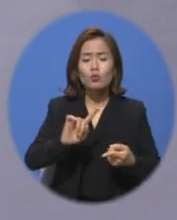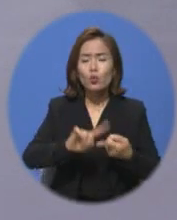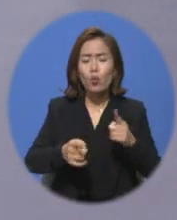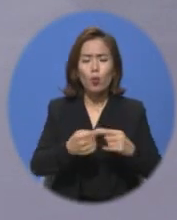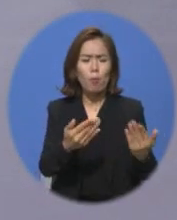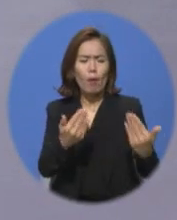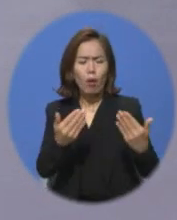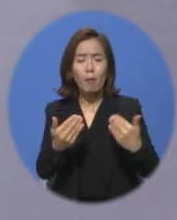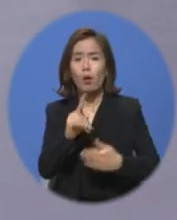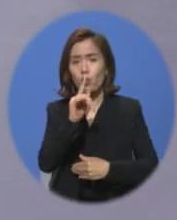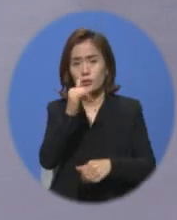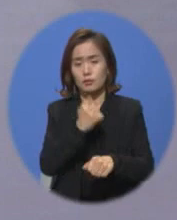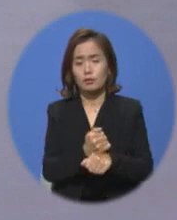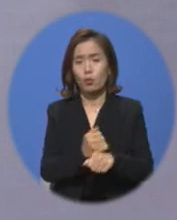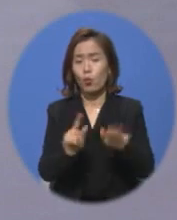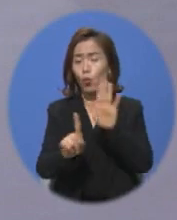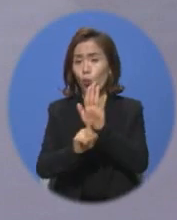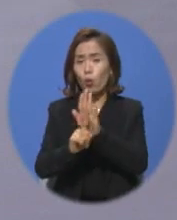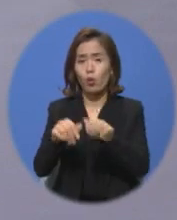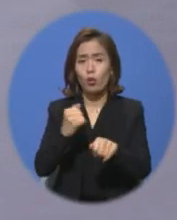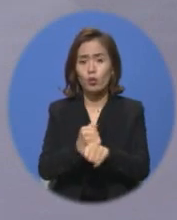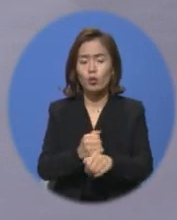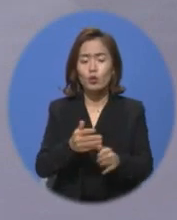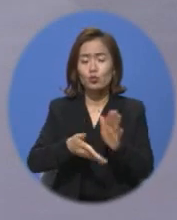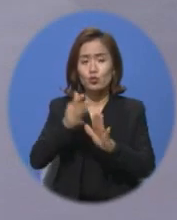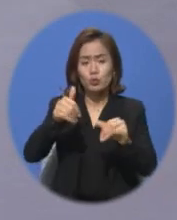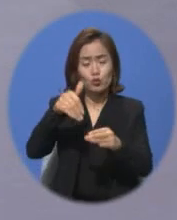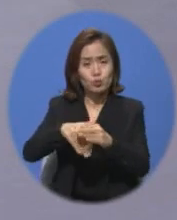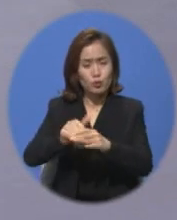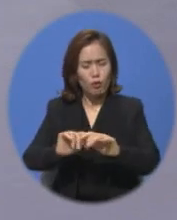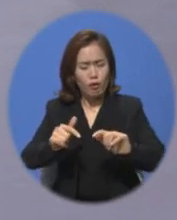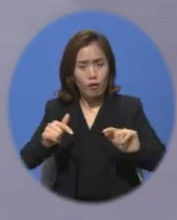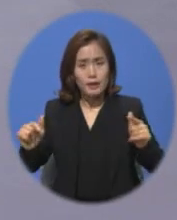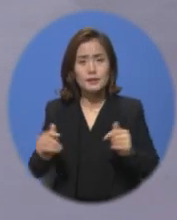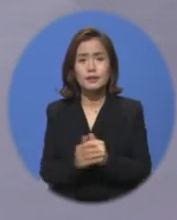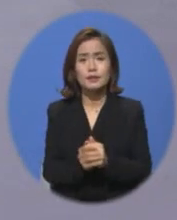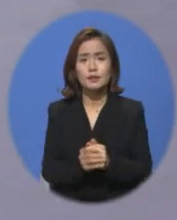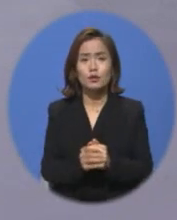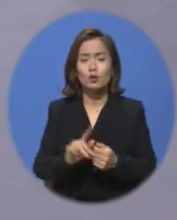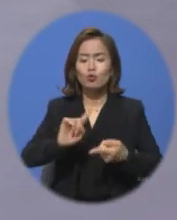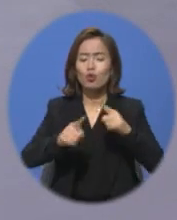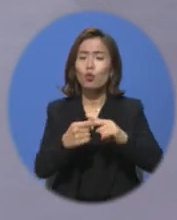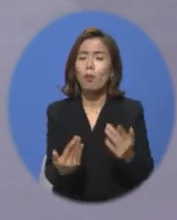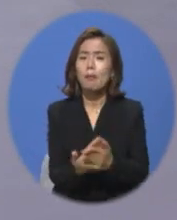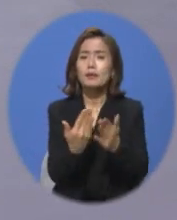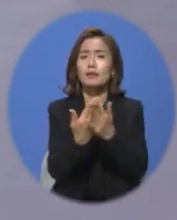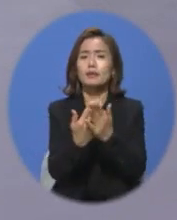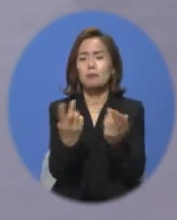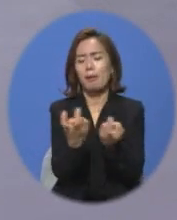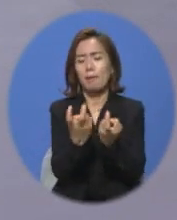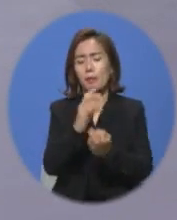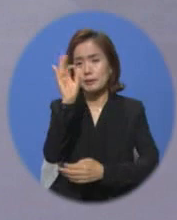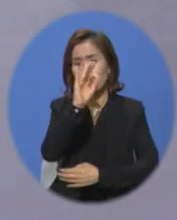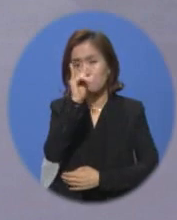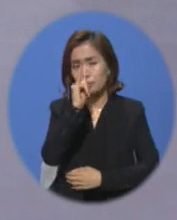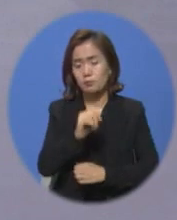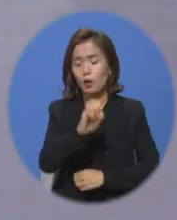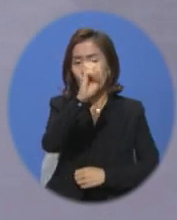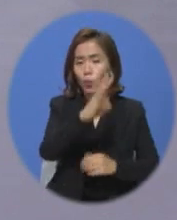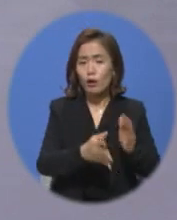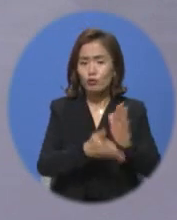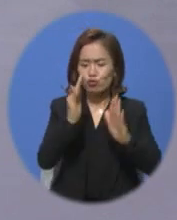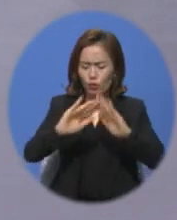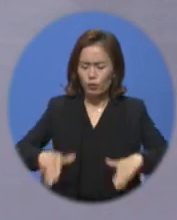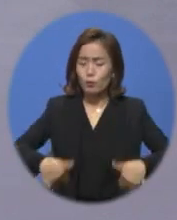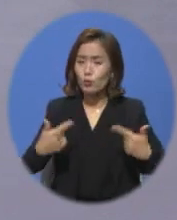후보지유치를위한경쟁을실시했다.그들은 SOC 프로젝트,보상,주민 투표등상호이익이되는다양한